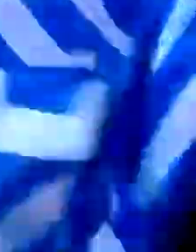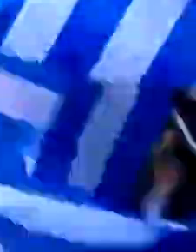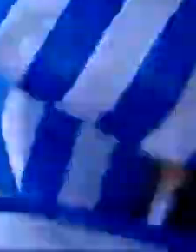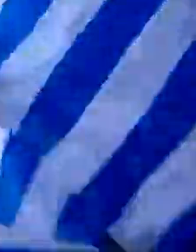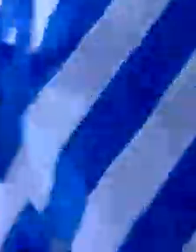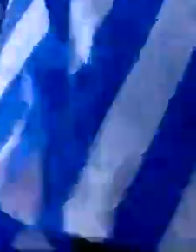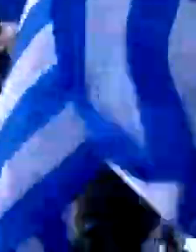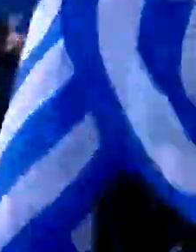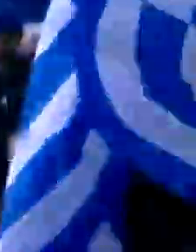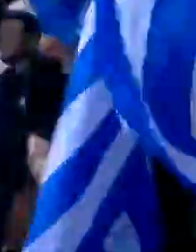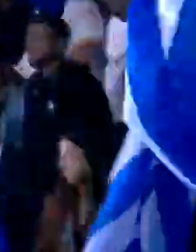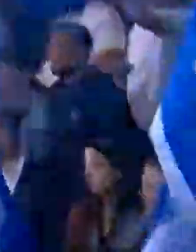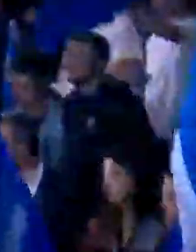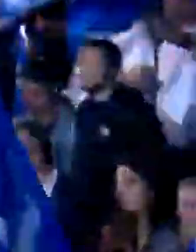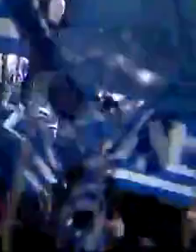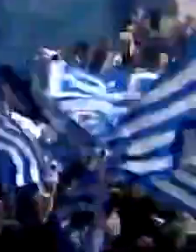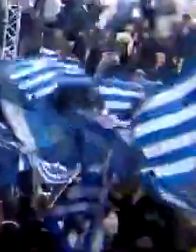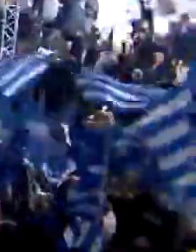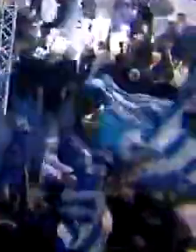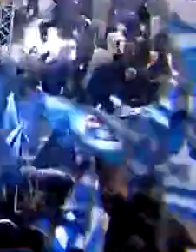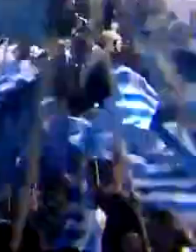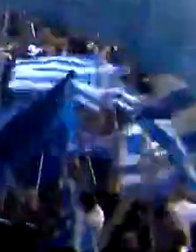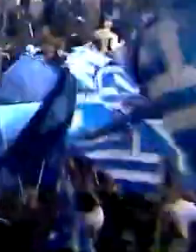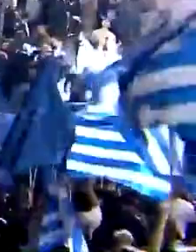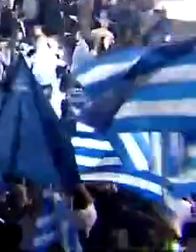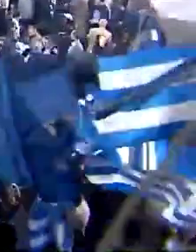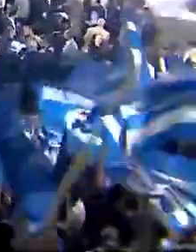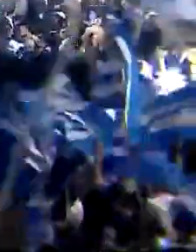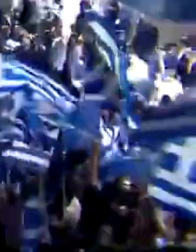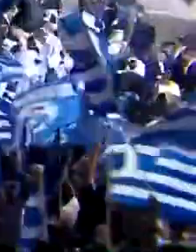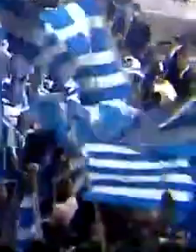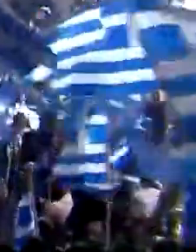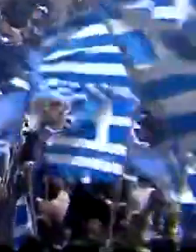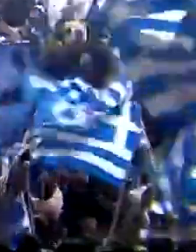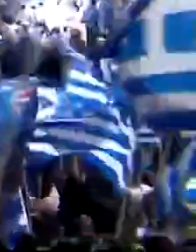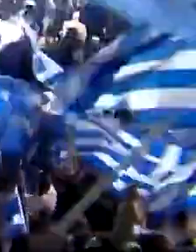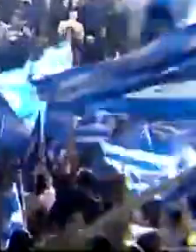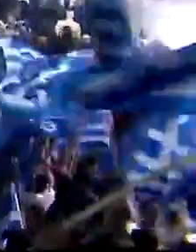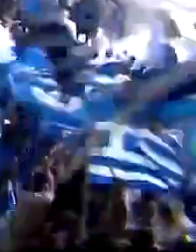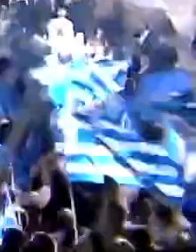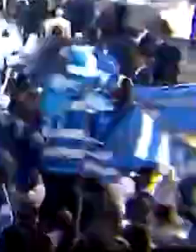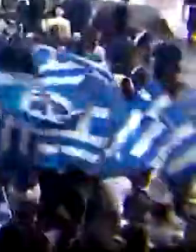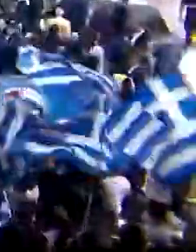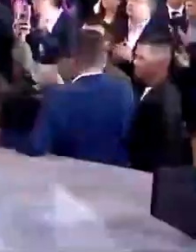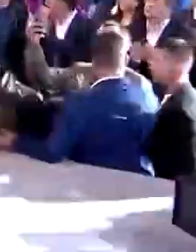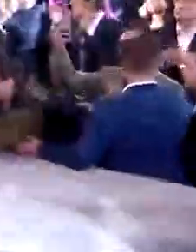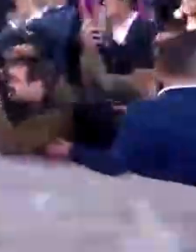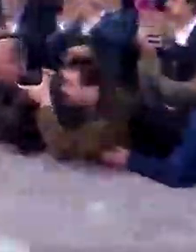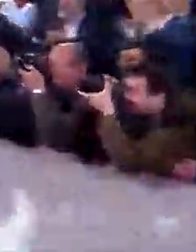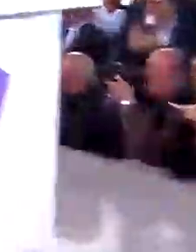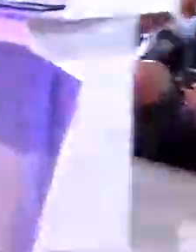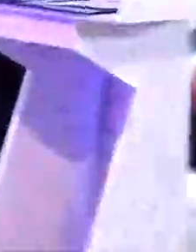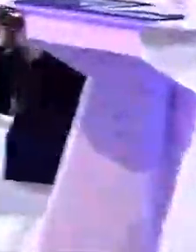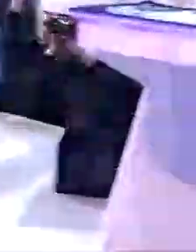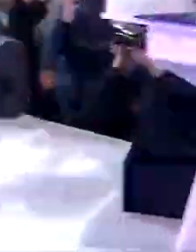Sventolano le bandiere della Grecia a Salonicco per il penultimo discorso elettorale del premier greco Kyriakos Mitsotakis prima delle elezioni di domenica.